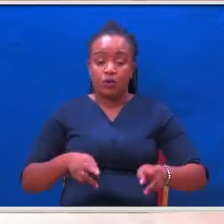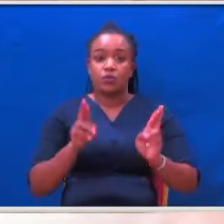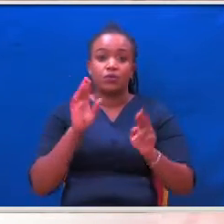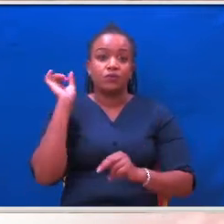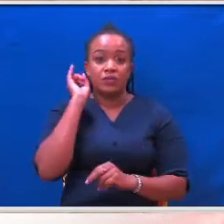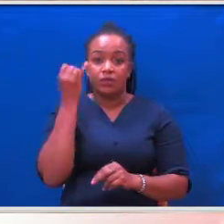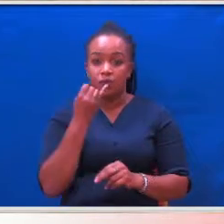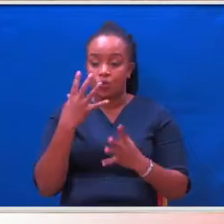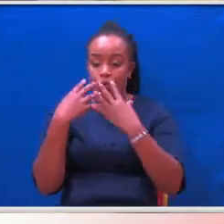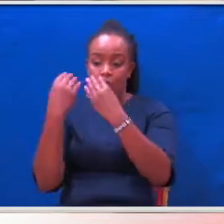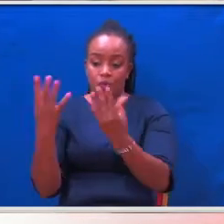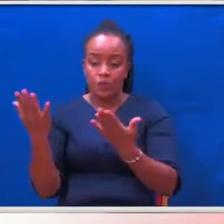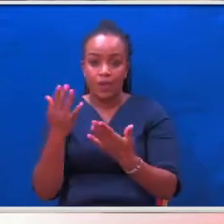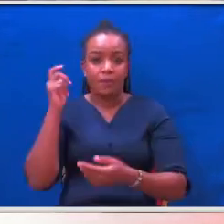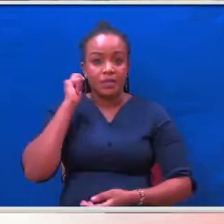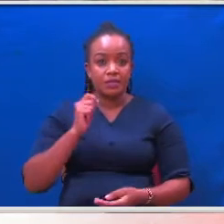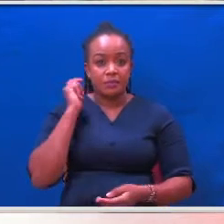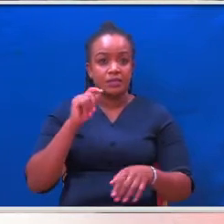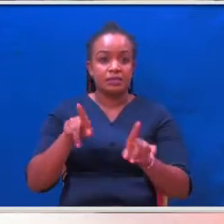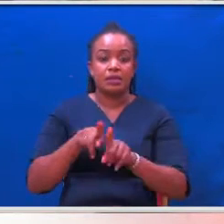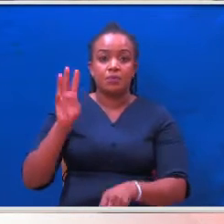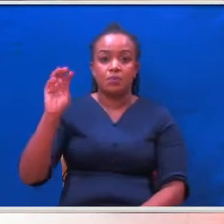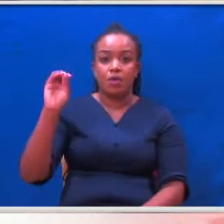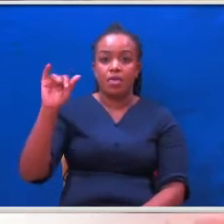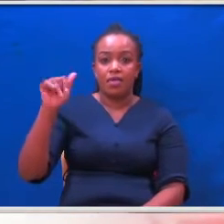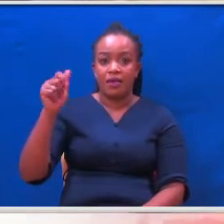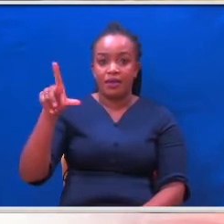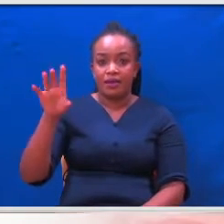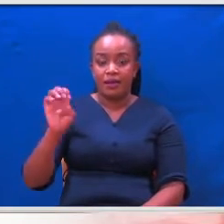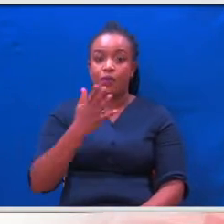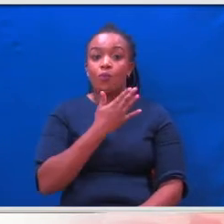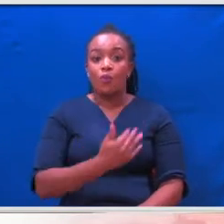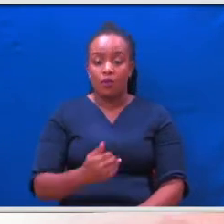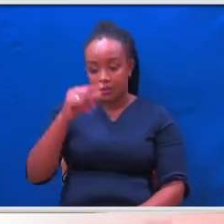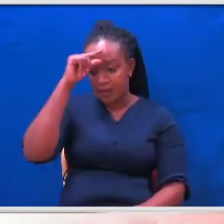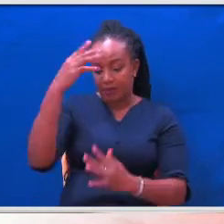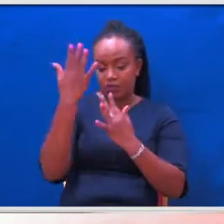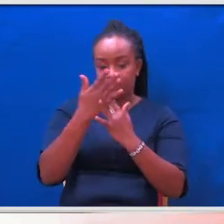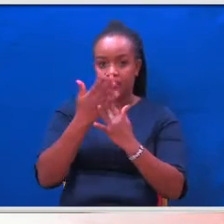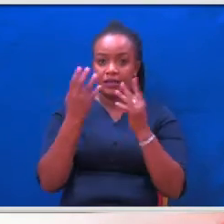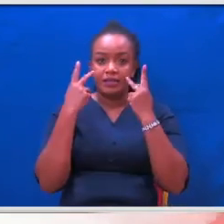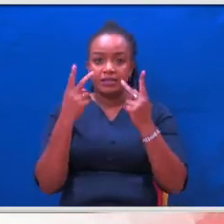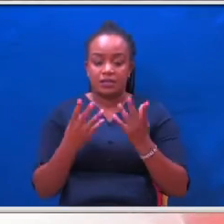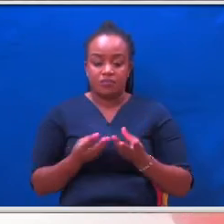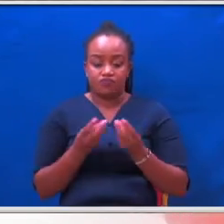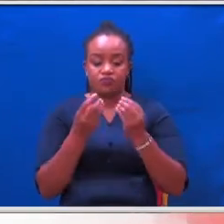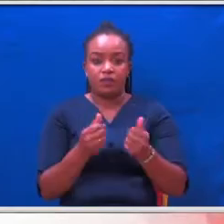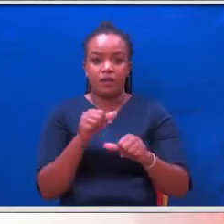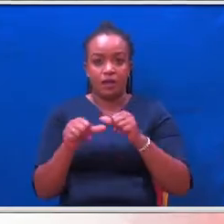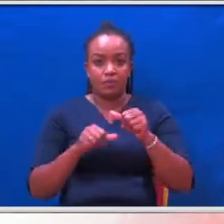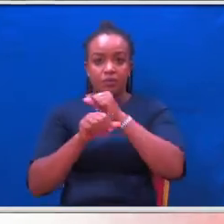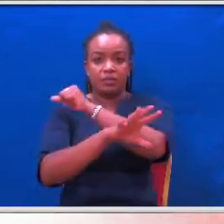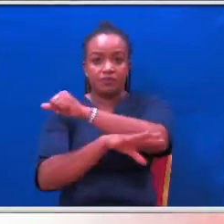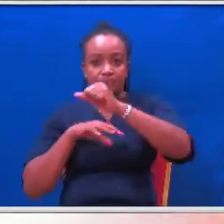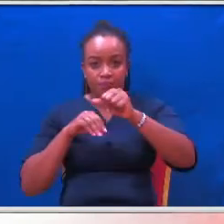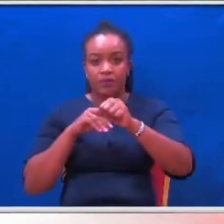kuelekea Marsabit na hata Moyale, huku akitaka serikali kuingilia kati na kutafuta suluhu ya uvamizi huo wa wizi wa mifugo.